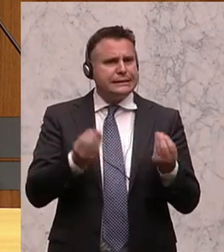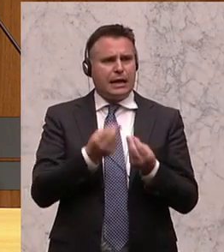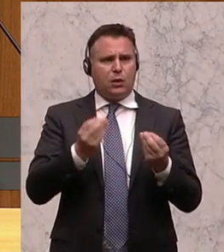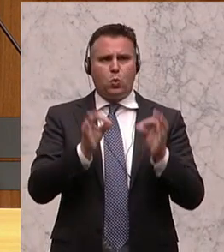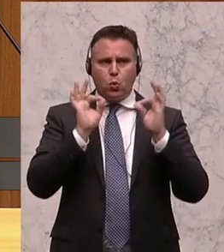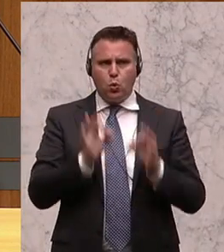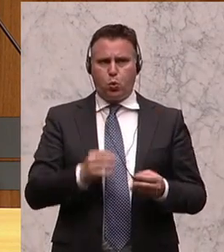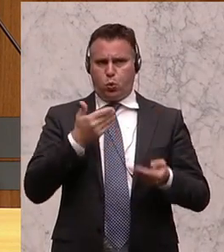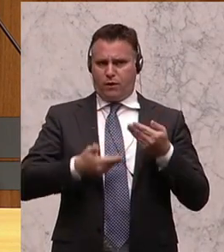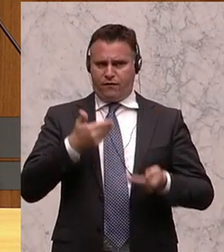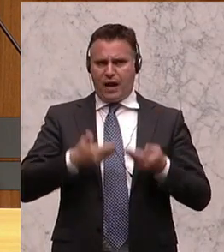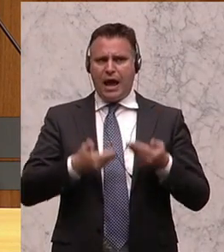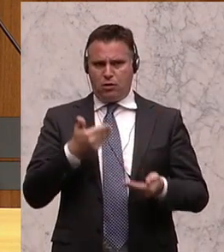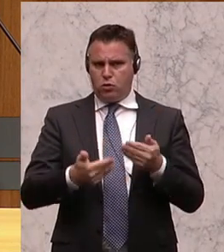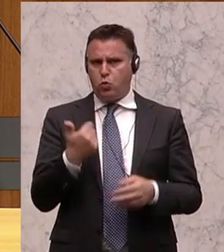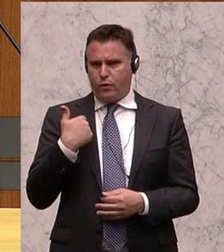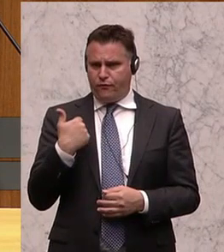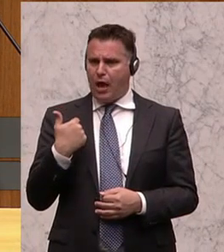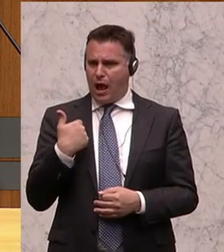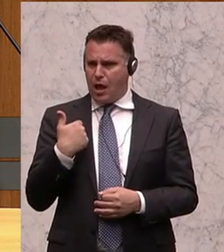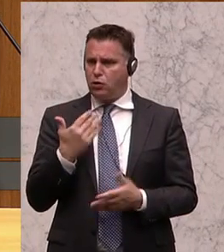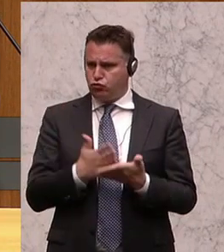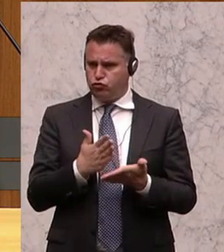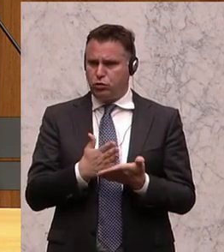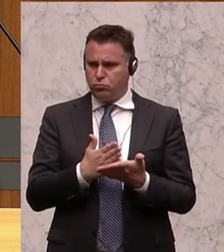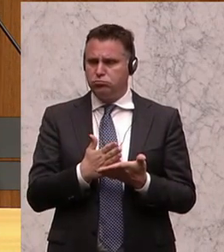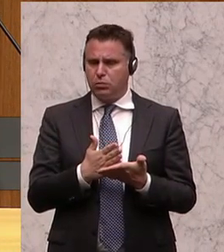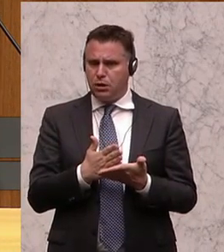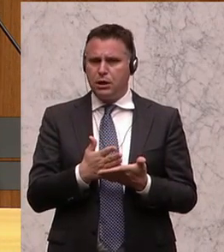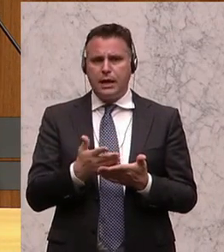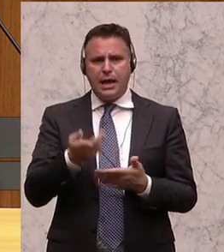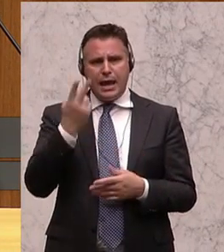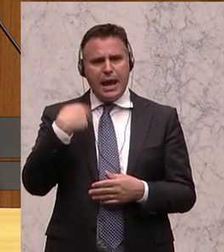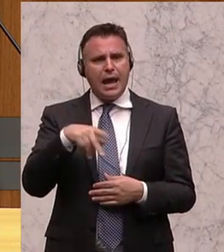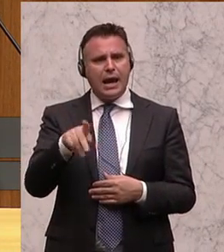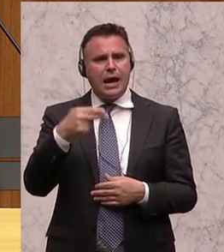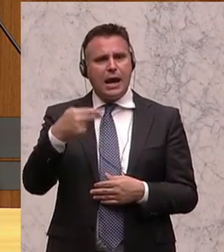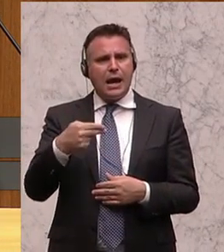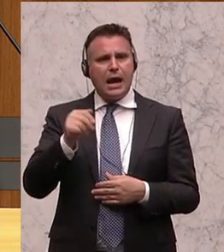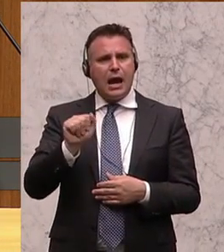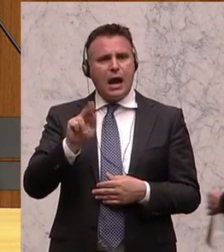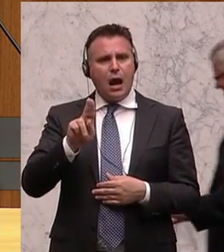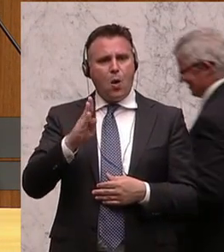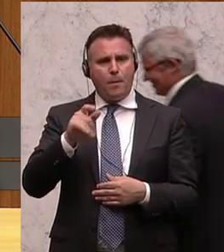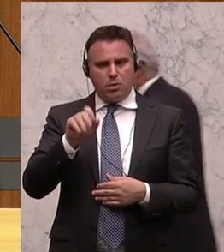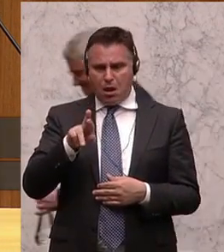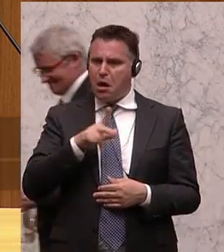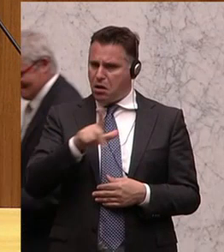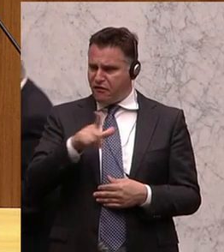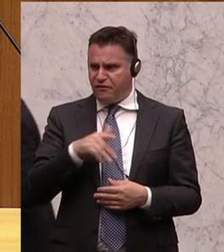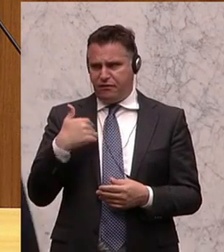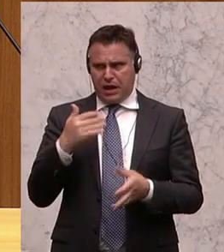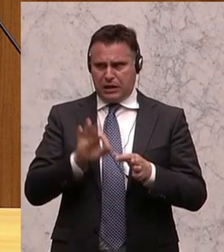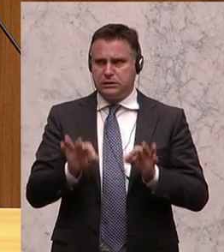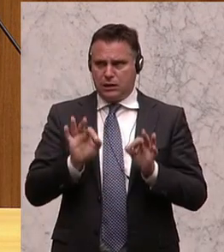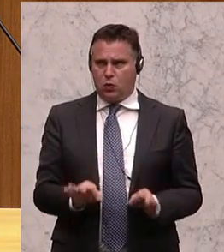konstruktive Verhandlungen auch und insbesondere mit Peter Haubner und seinen Leuten geführt. Wir haben